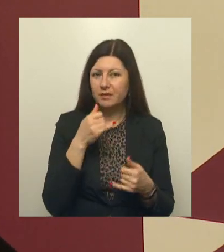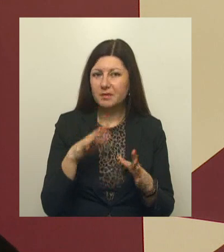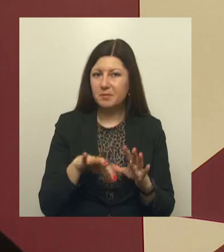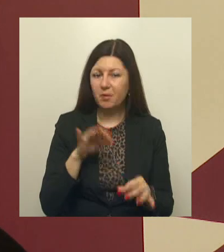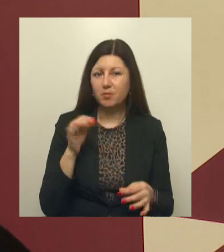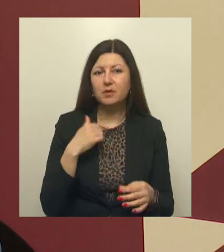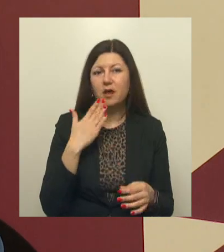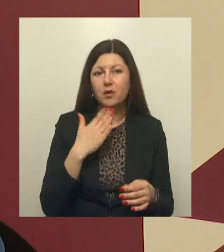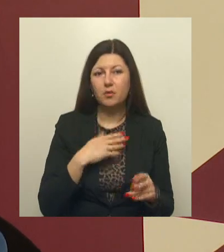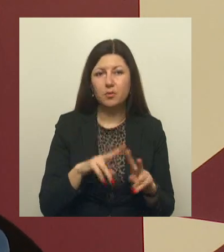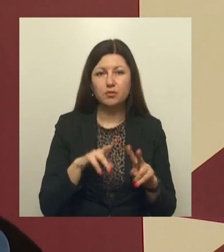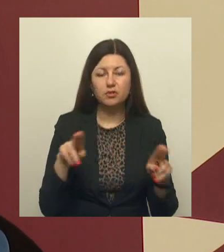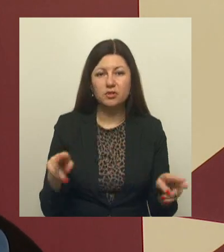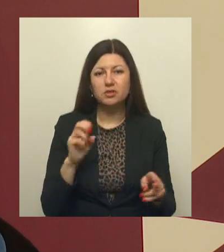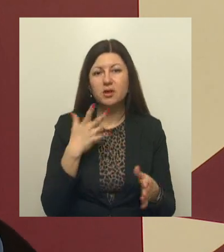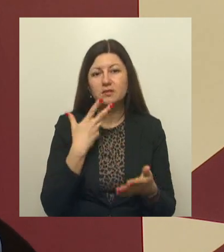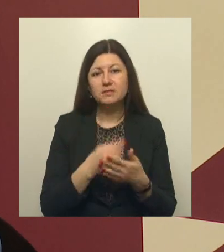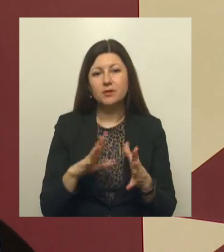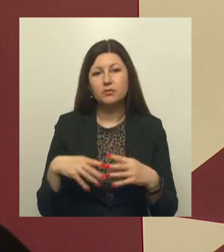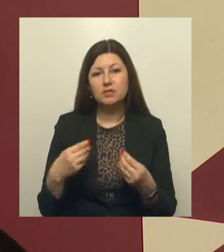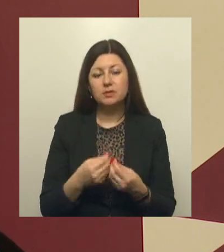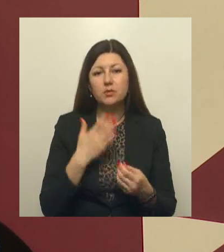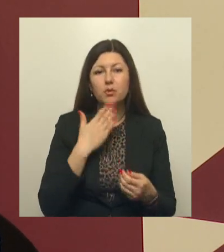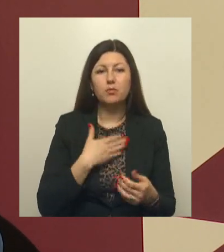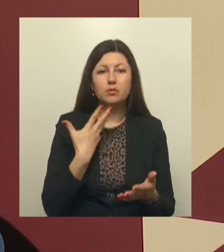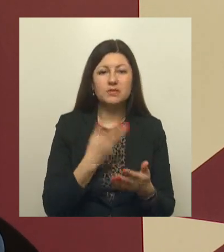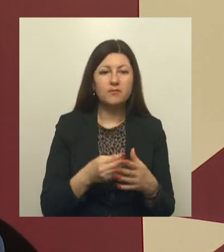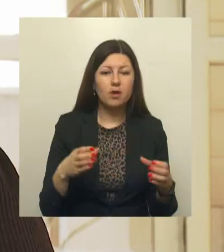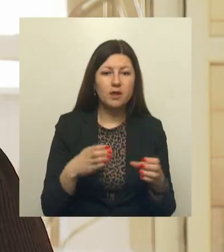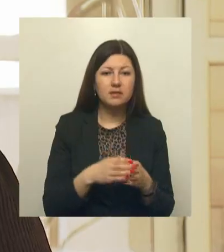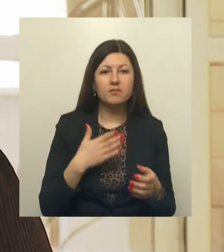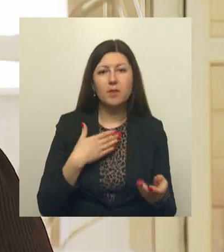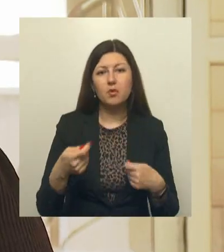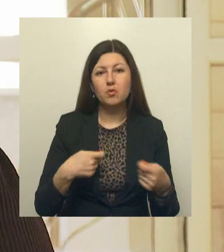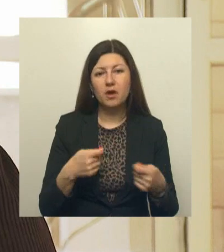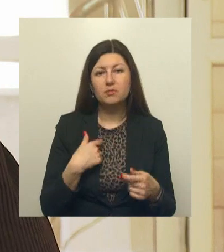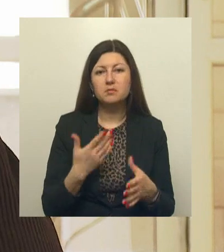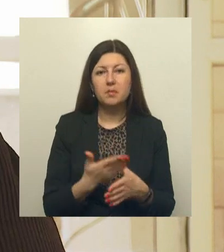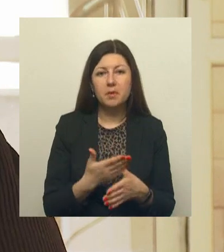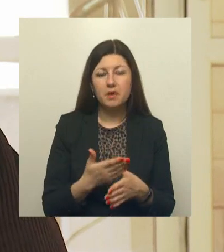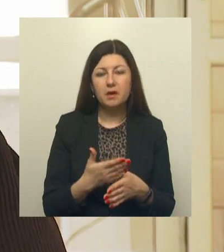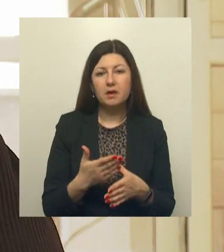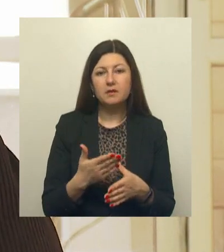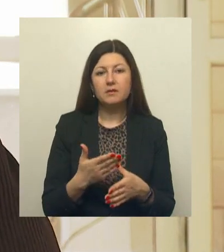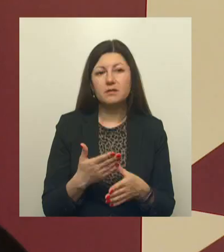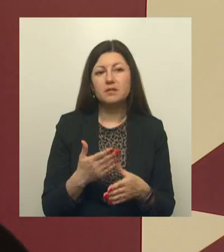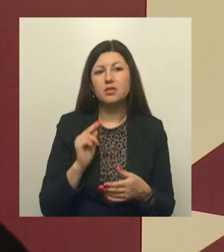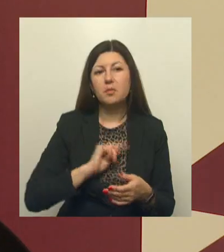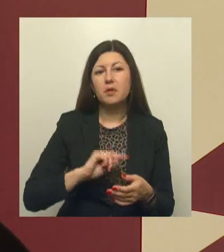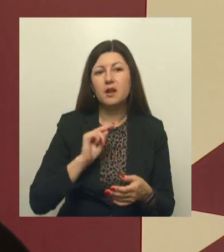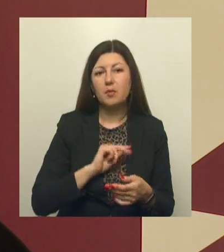люблю его точно так же, как свою семью, люблю свой коллектив, мое руководство мне помогает. Ну, даже